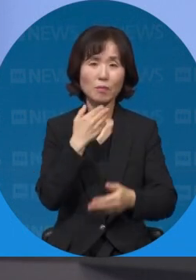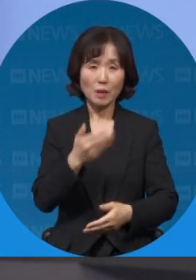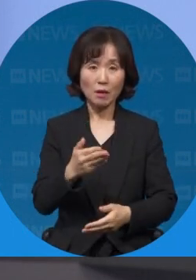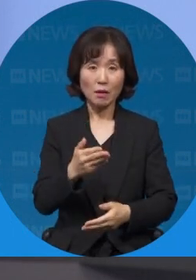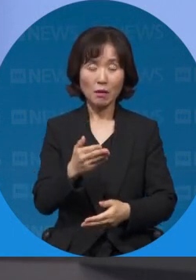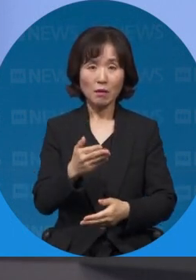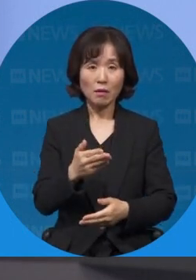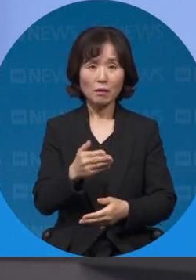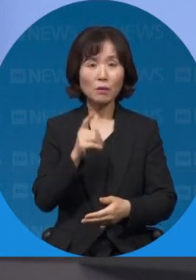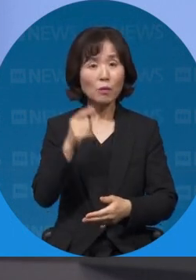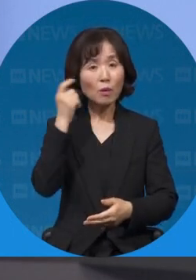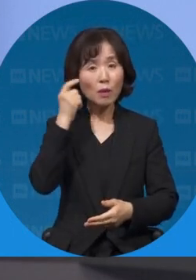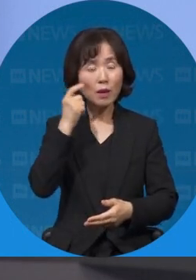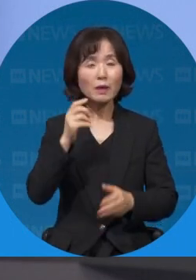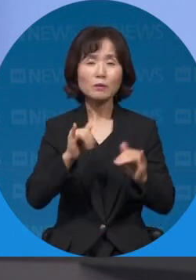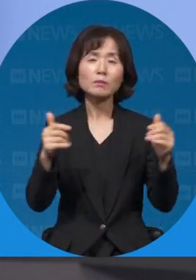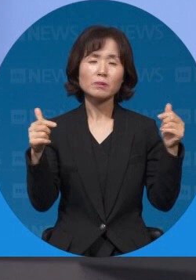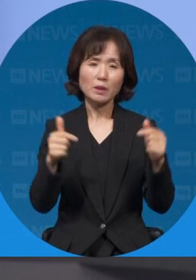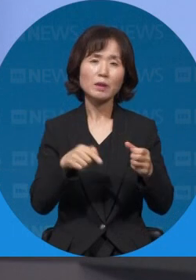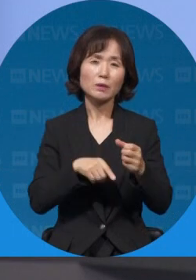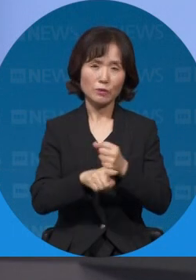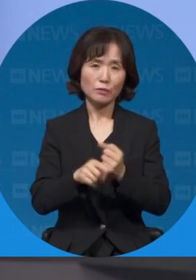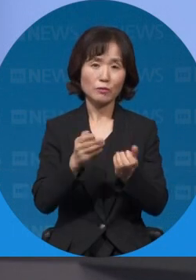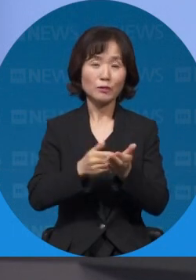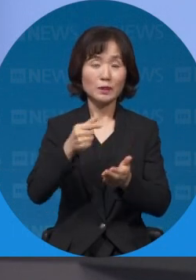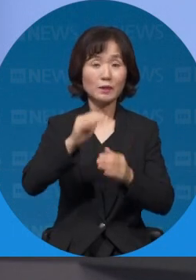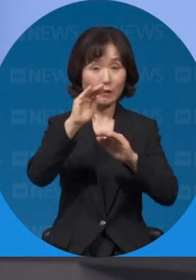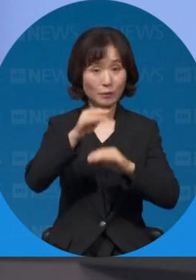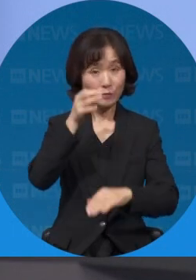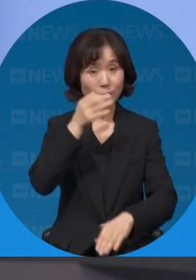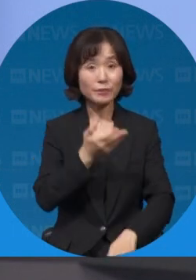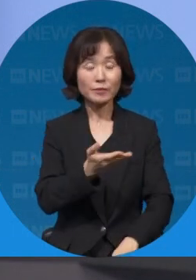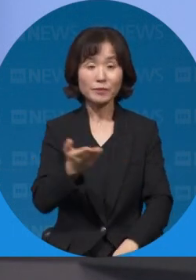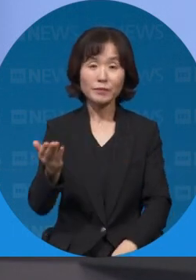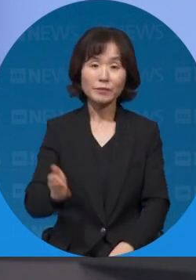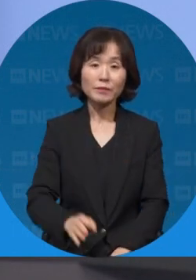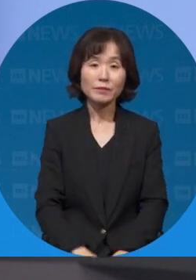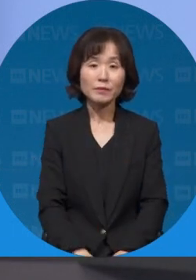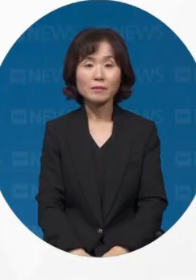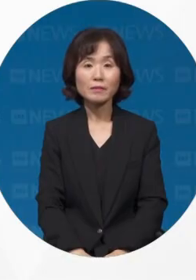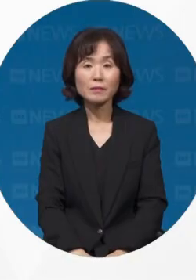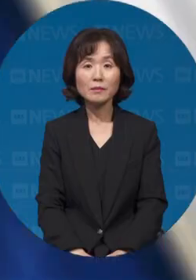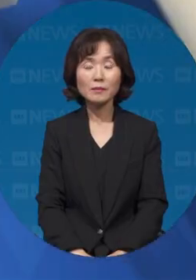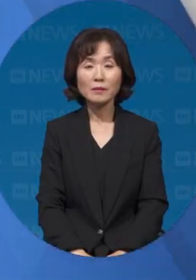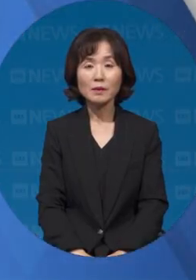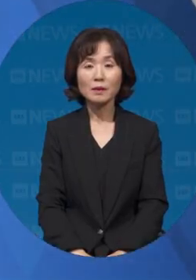인구 감소가 거론되고 있는데요. 뉴스지에서 자세히 전해드립니다.